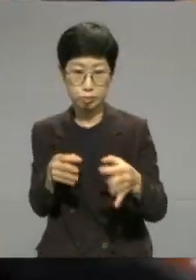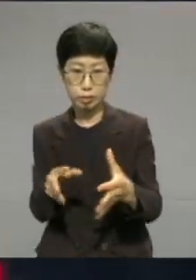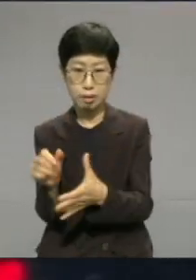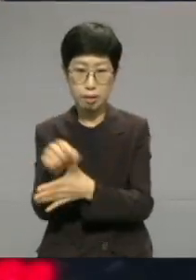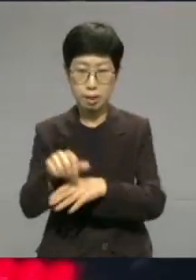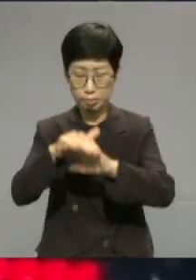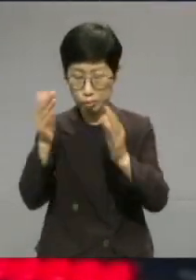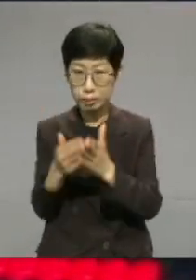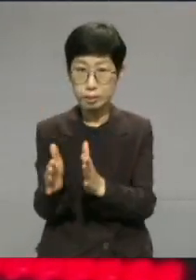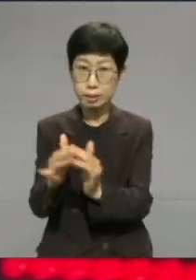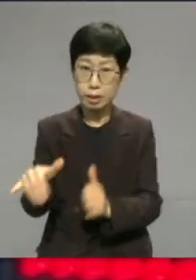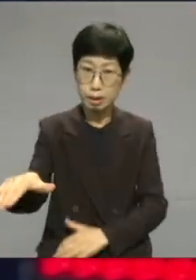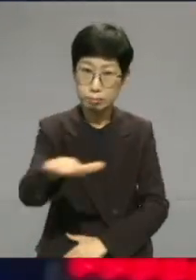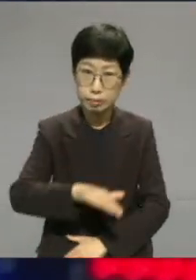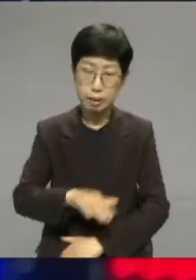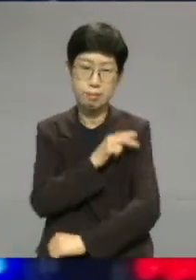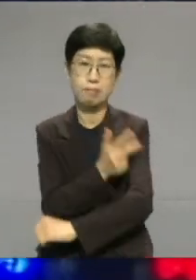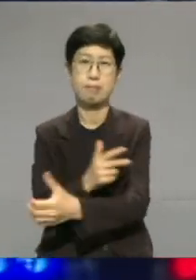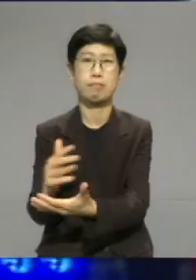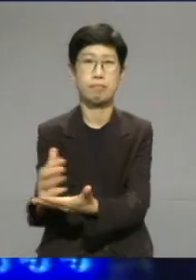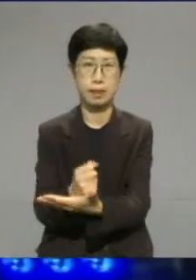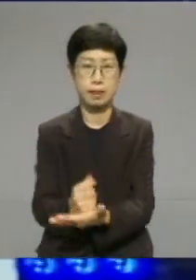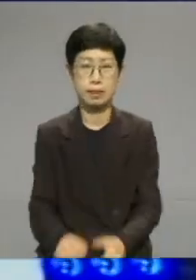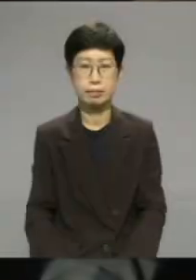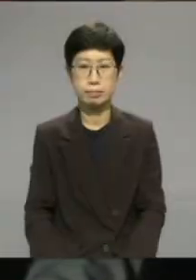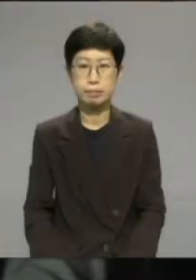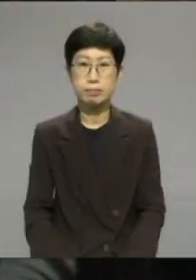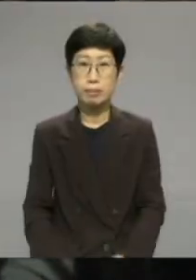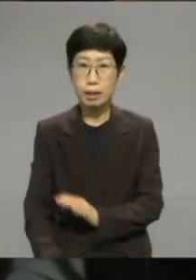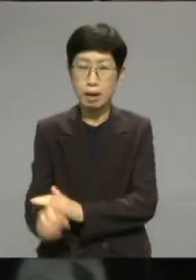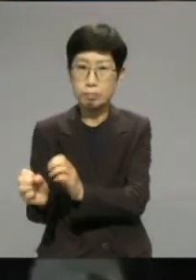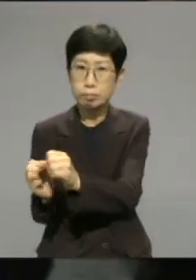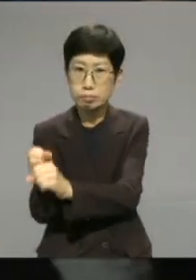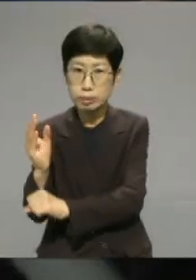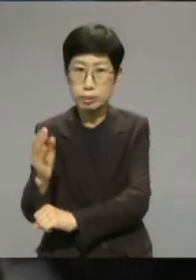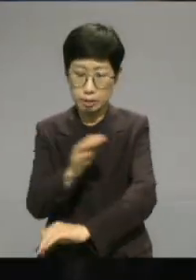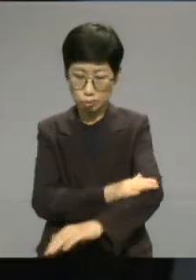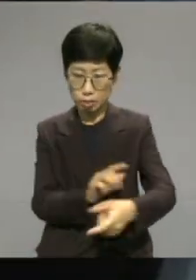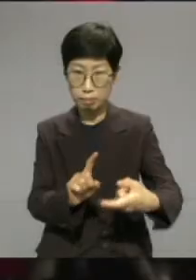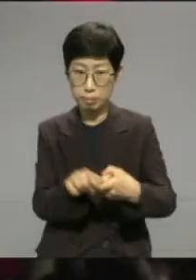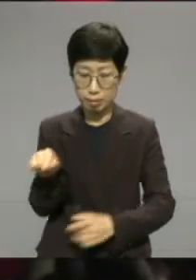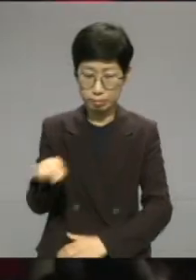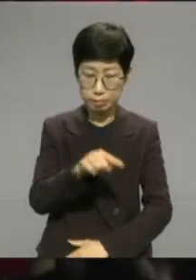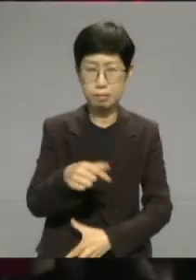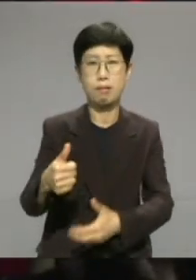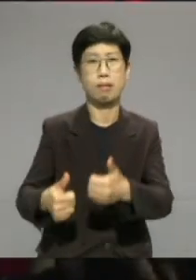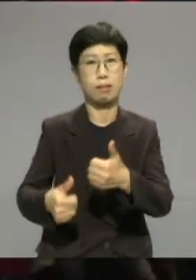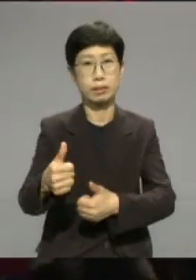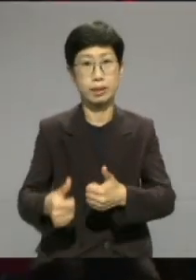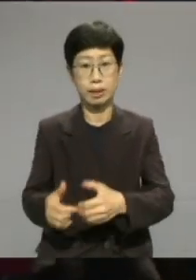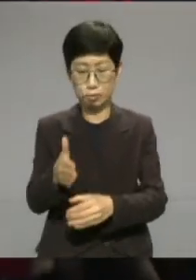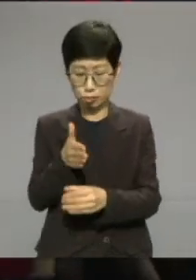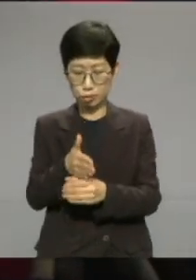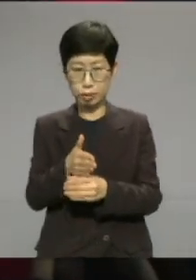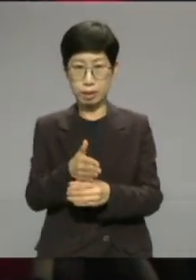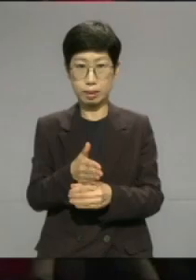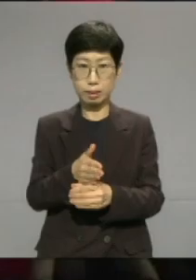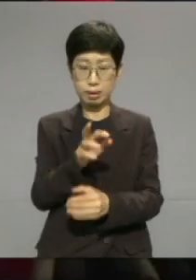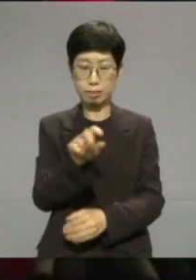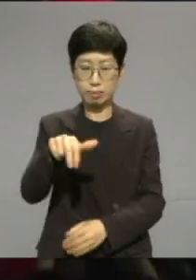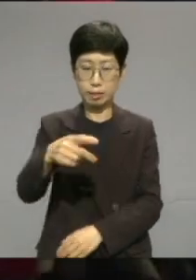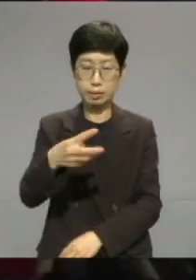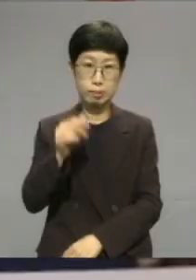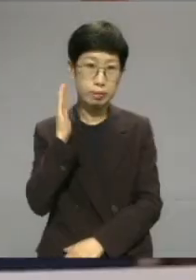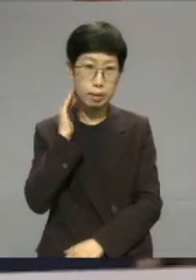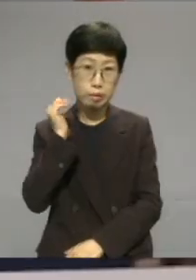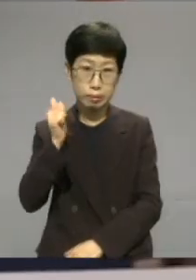national. 선거전이 극우와 좌파의 이파전 양상으로 흐르는 가운데 중도 세력인 마크롱 대통령의